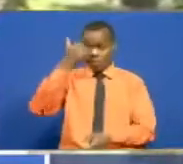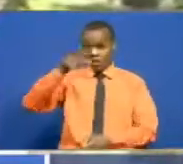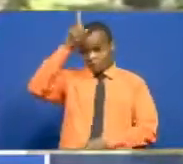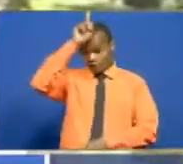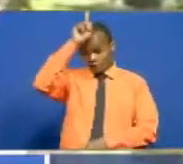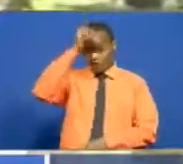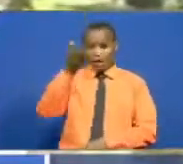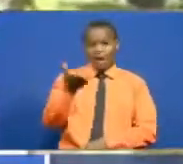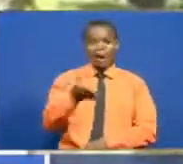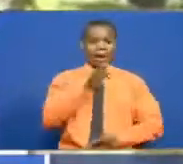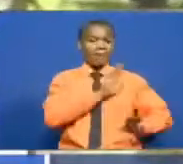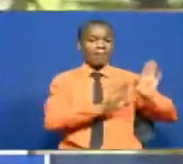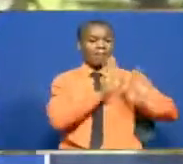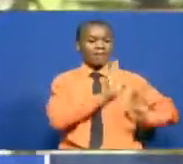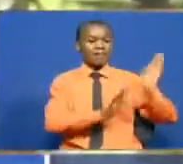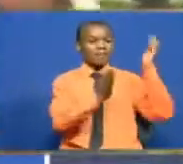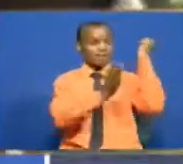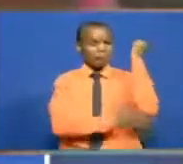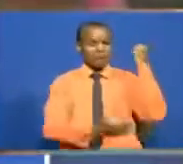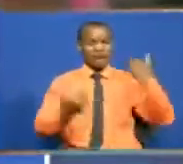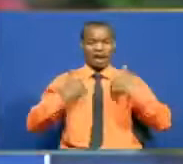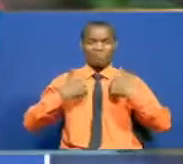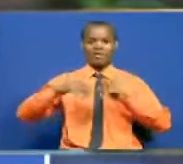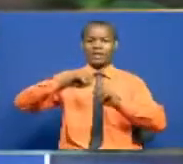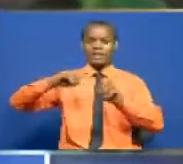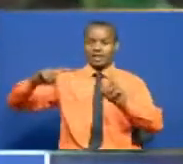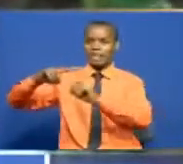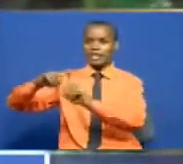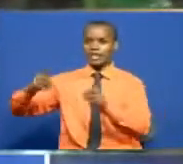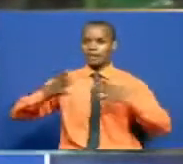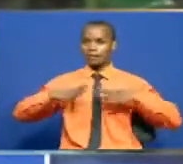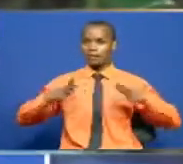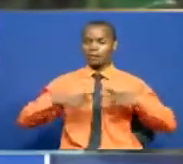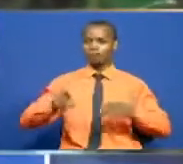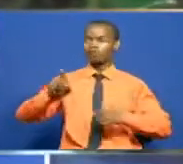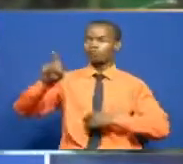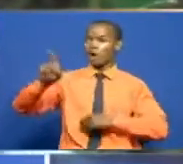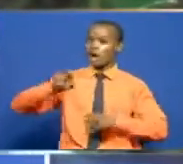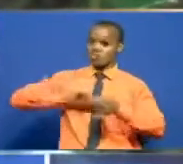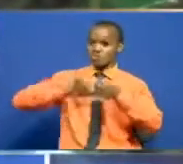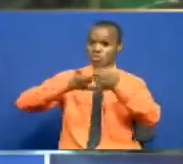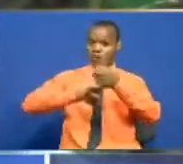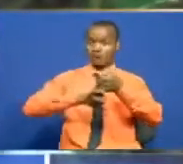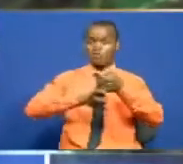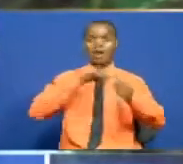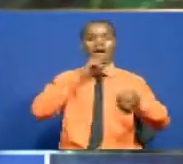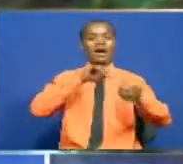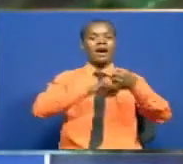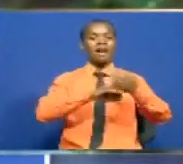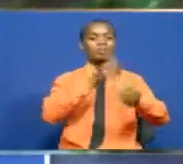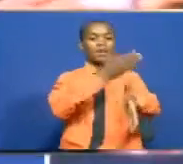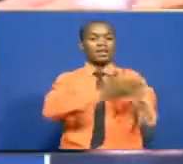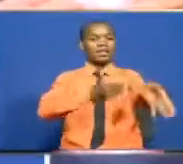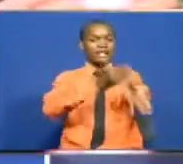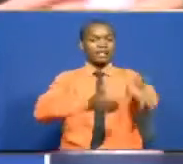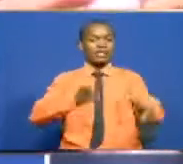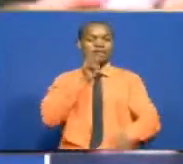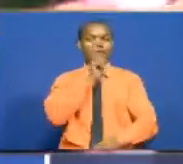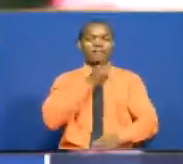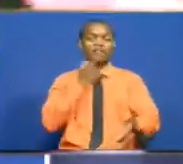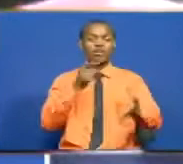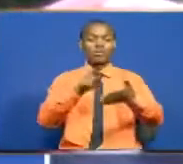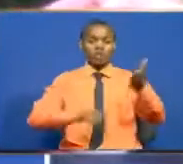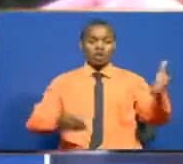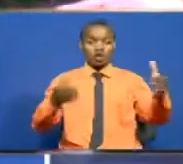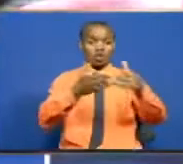na tabia baya inaendelea na jia kuua watu. Esther Wambui ambaye mumewa alijeruhiwa alisema genge hilo lilishambulia nyumba